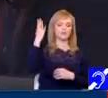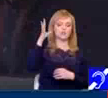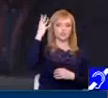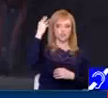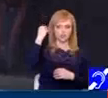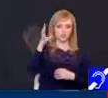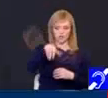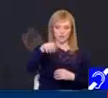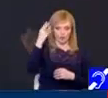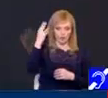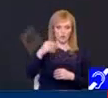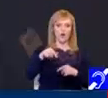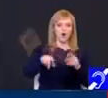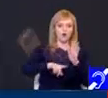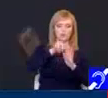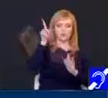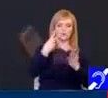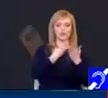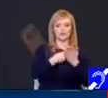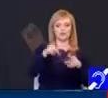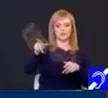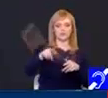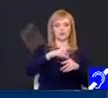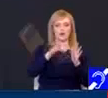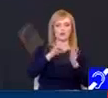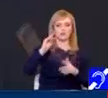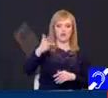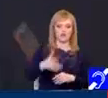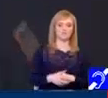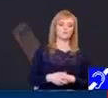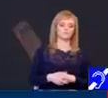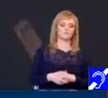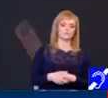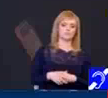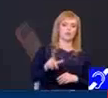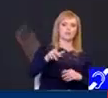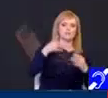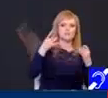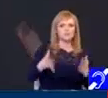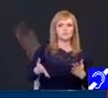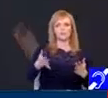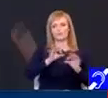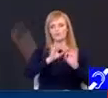la Ateneul din Iași. Ne-am gândit că ar fi probabil una dintre simplele căi de comunicare și